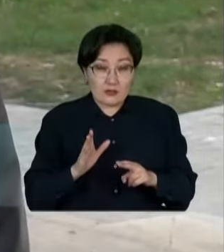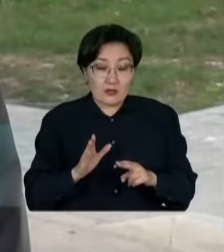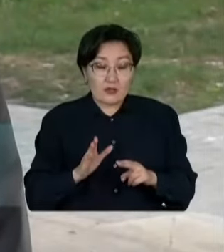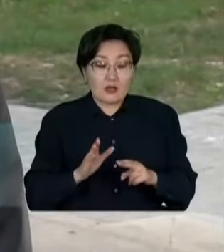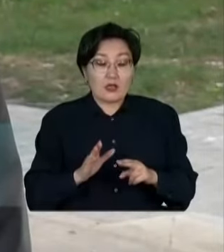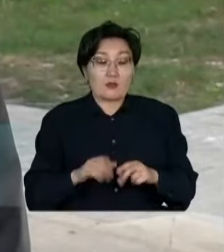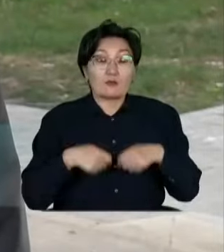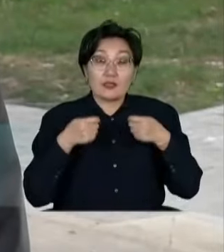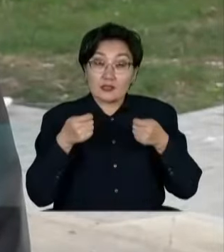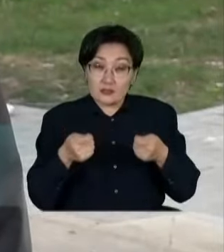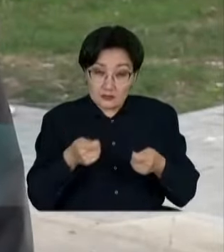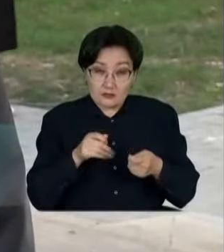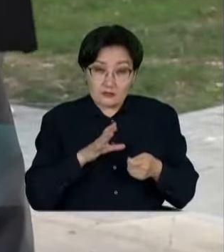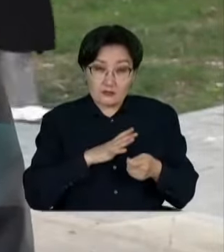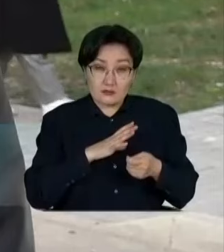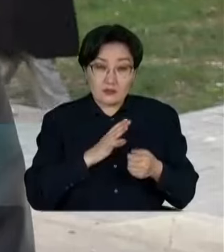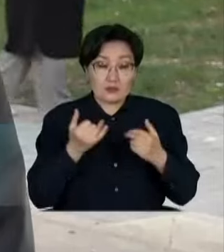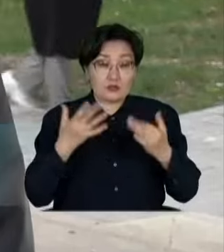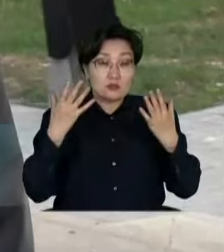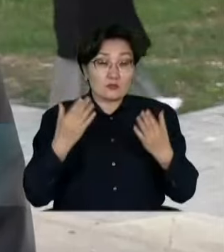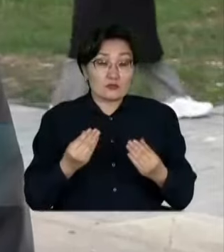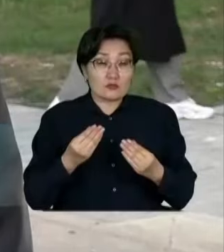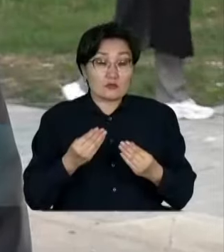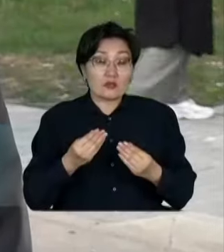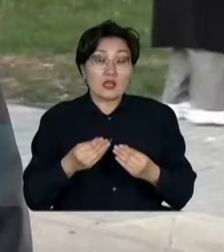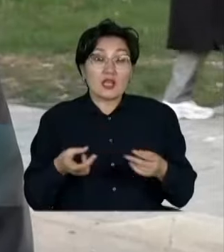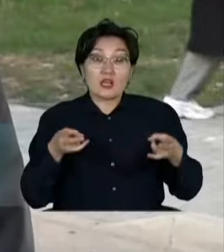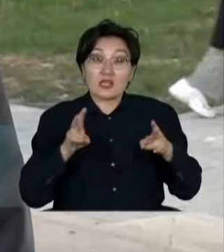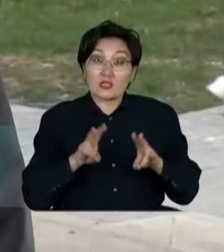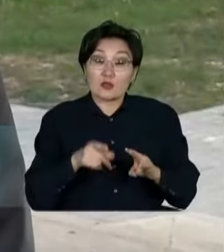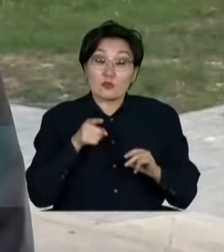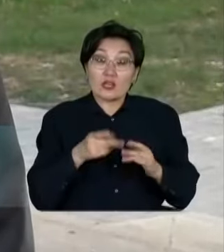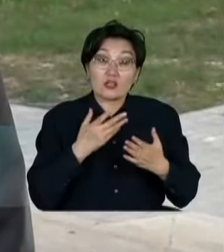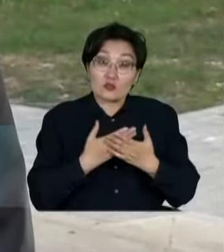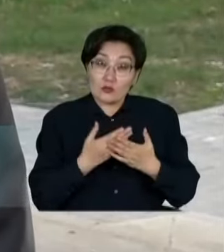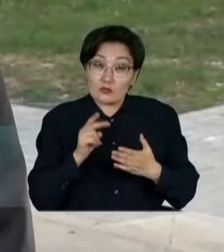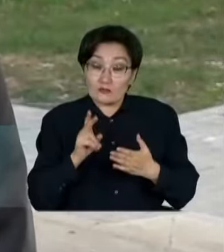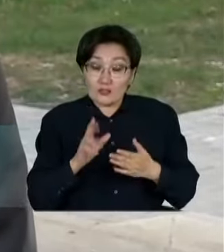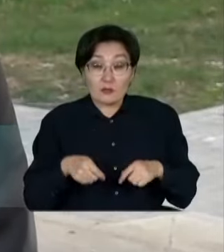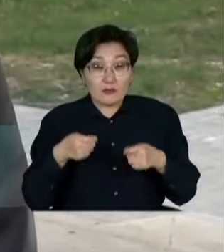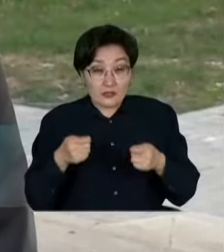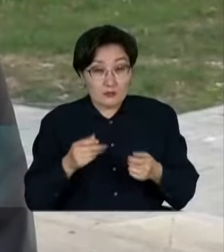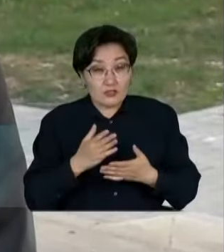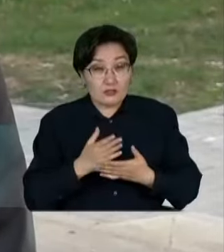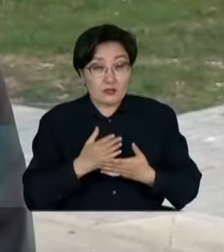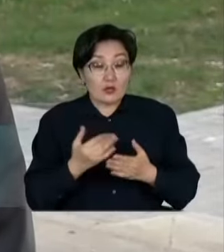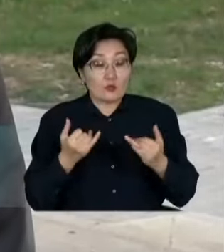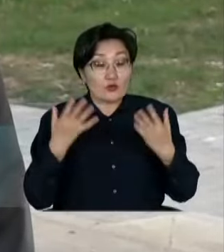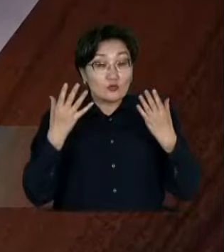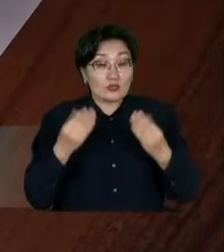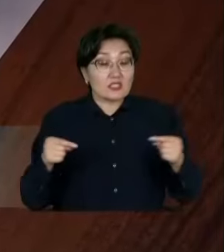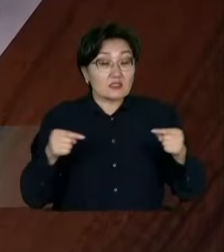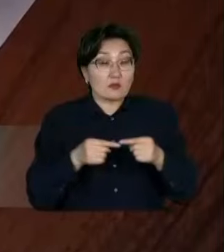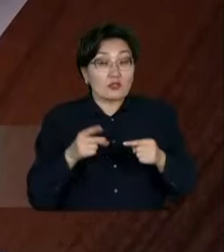қоныстанды, пәтерлерін кілт табысталды. Қазір соның қалған тағы 1000-ға жуық пәтер беріліп жатыр. Бүгін күні